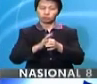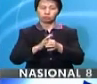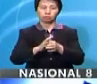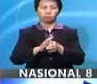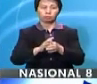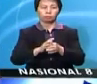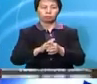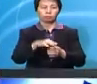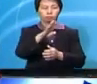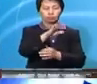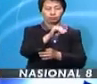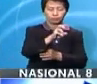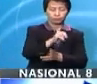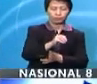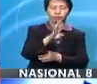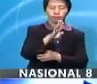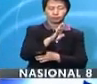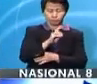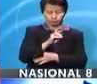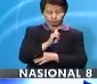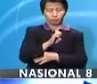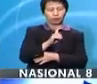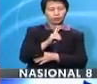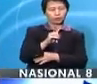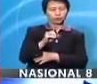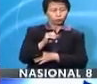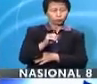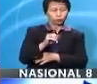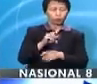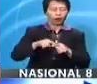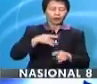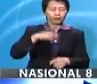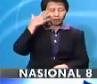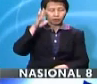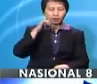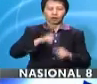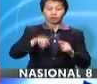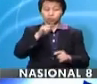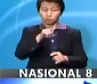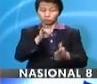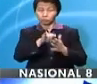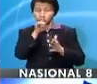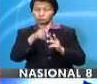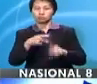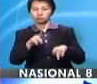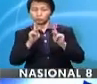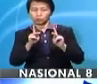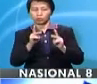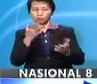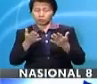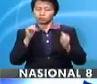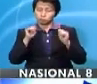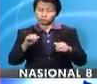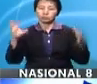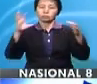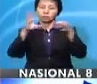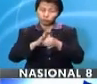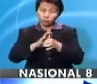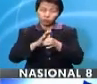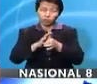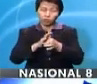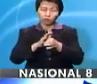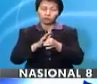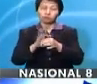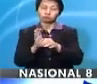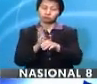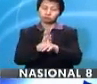Baidu. We are not sure about that, but that's one possibility. You know, there could be a joint